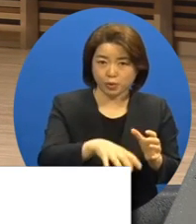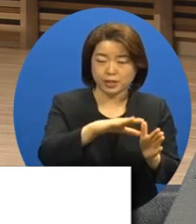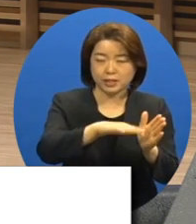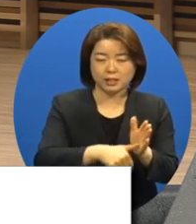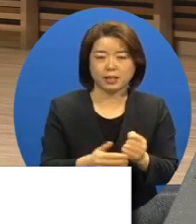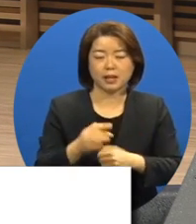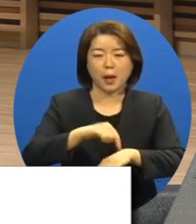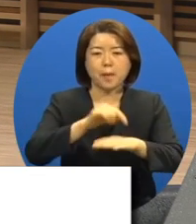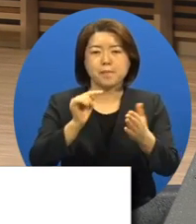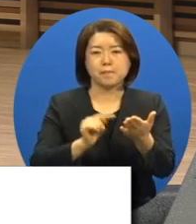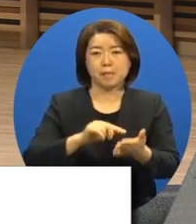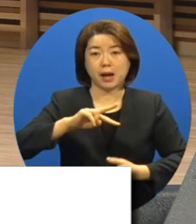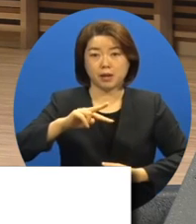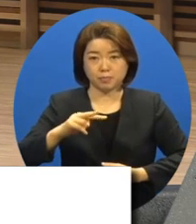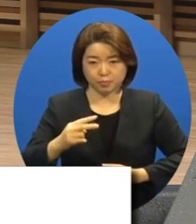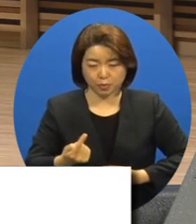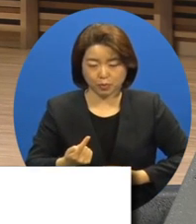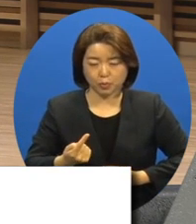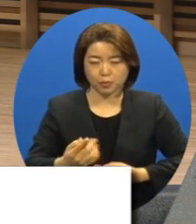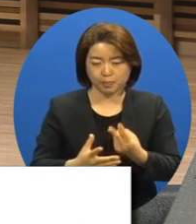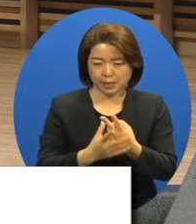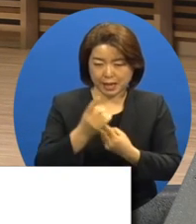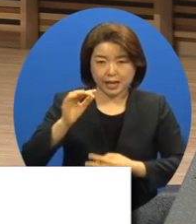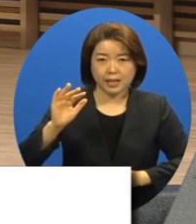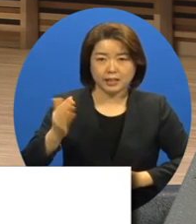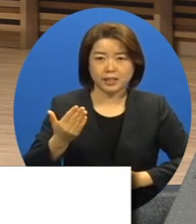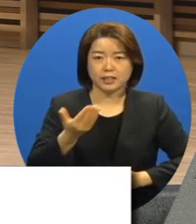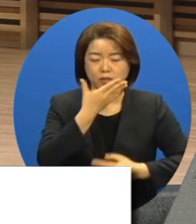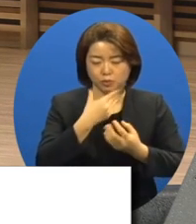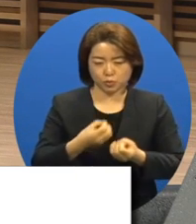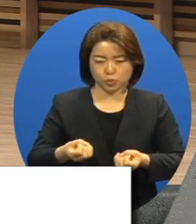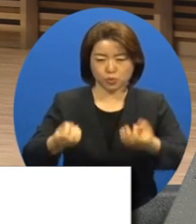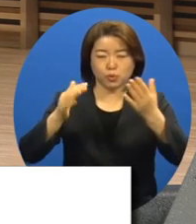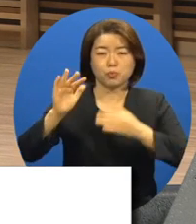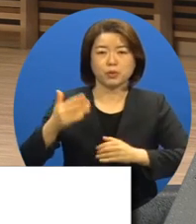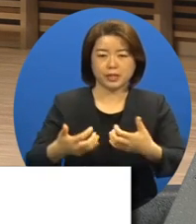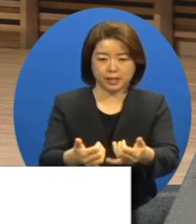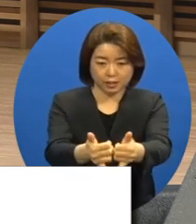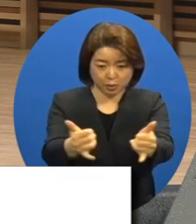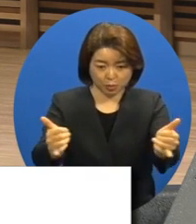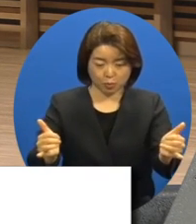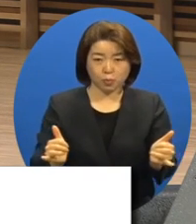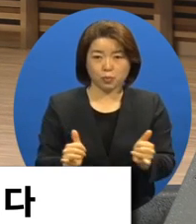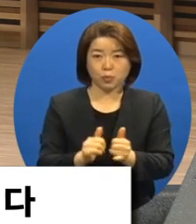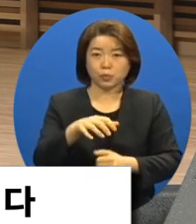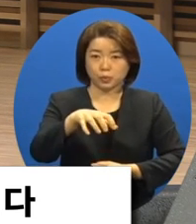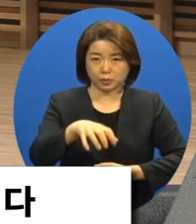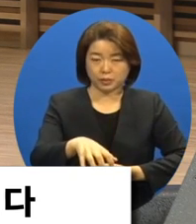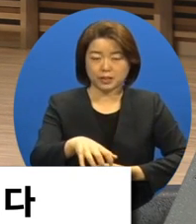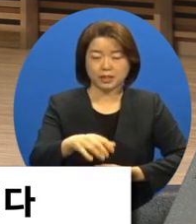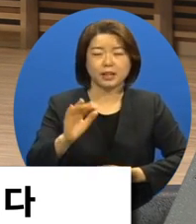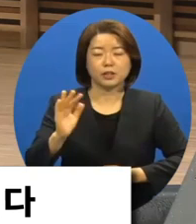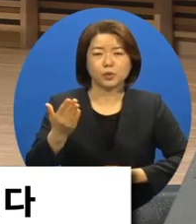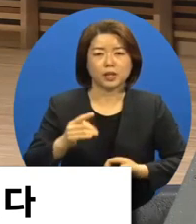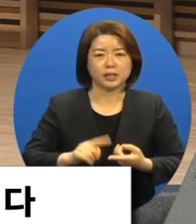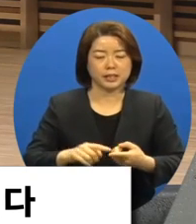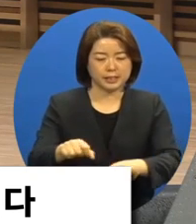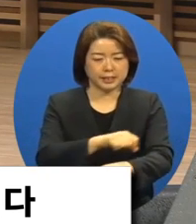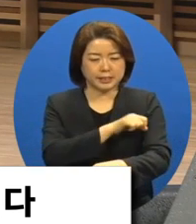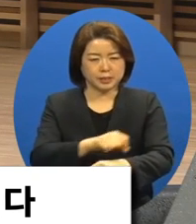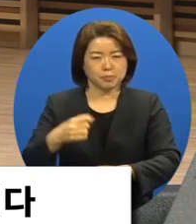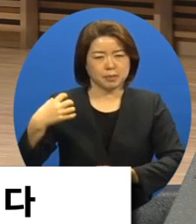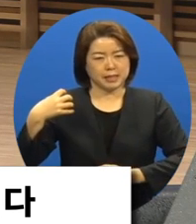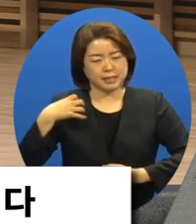하나된 그런 정말 축복해 공동체가 되어야 한다는 그런 특별한 사념 감을